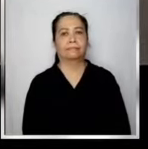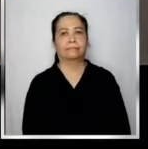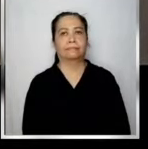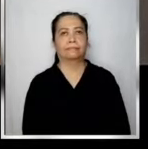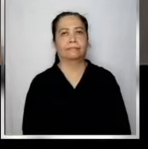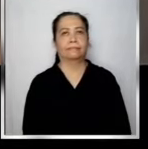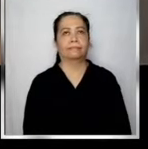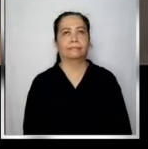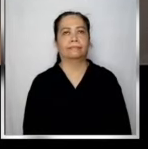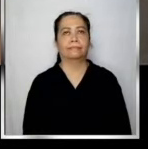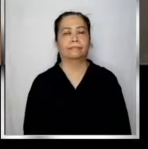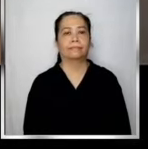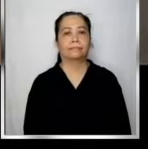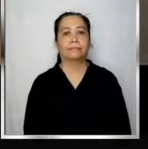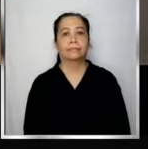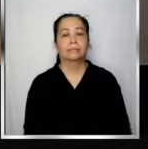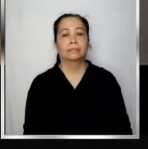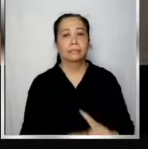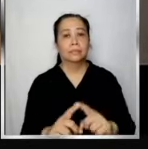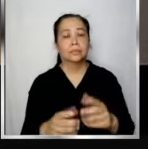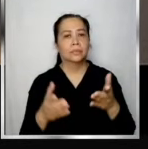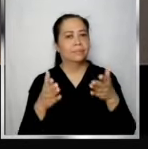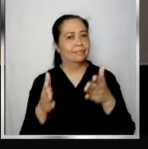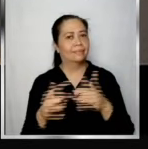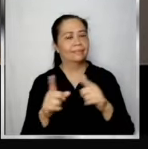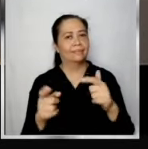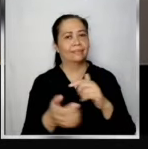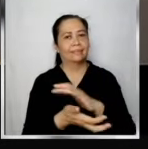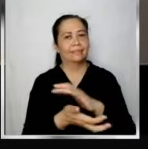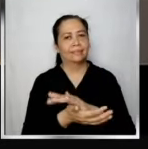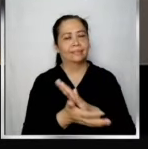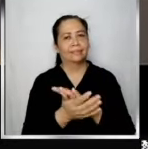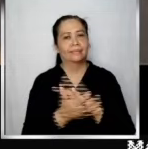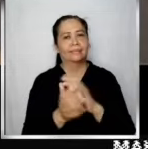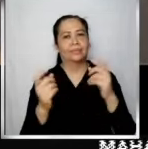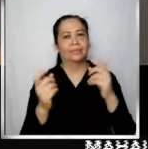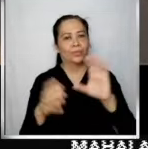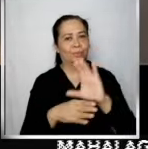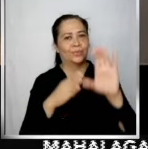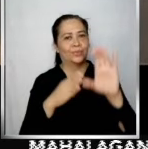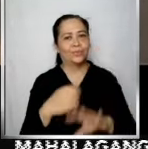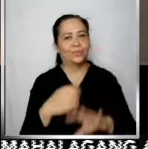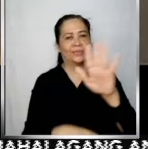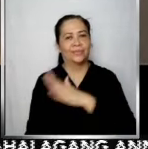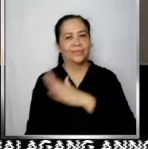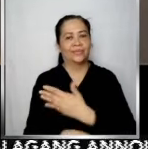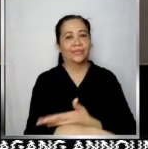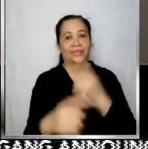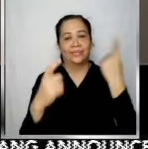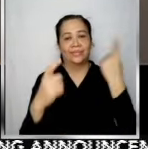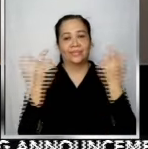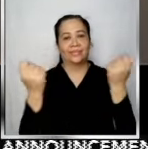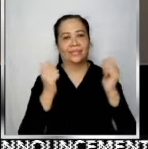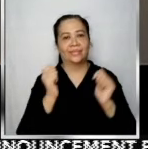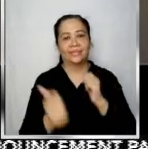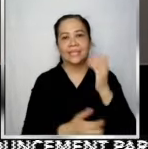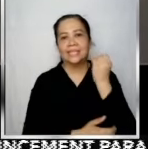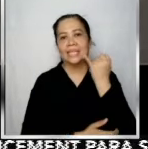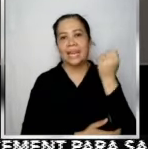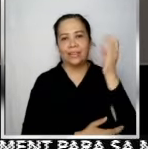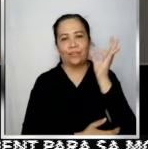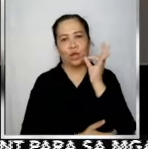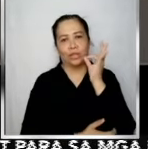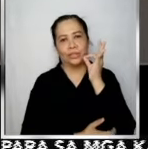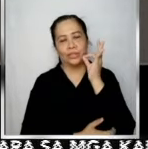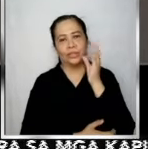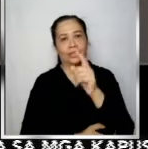Naging daan ng quarantine birthday celebration para makompleto ang limang anak ng celebrity mom na si Jackie Forster. Ang isa sa mga anak